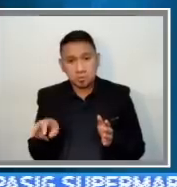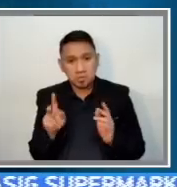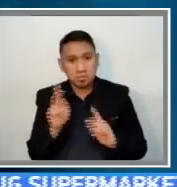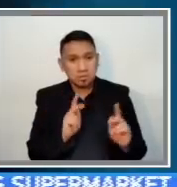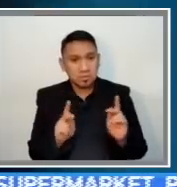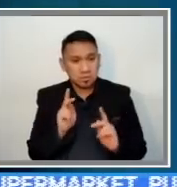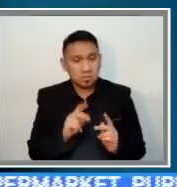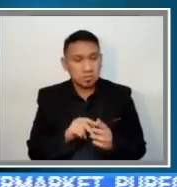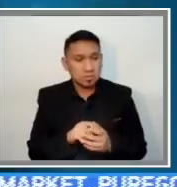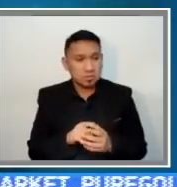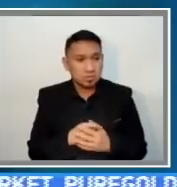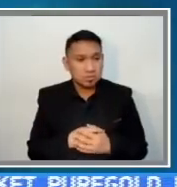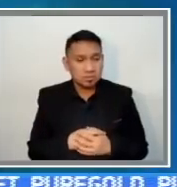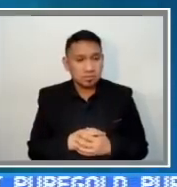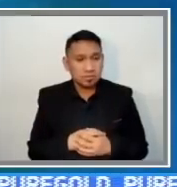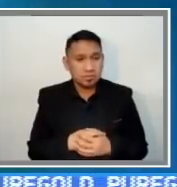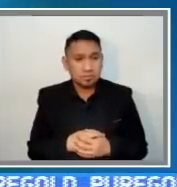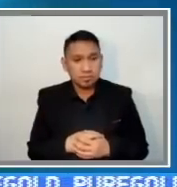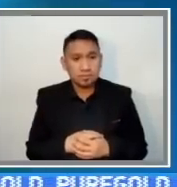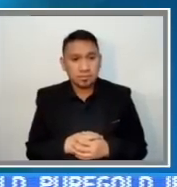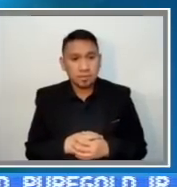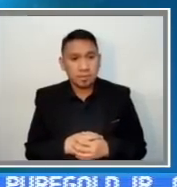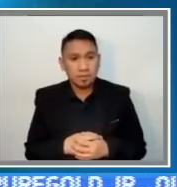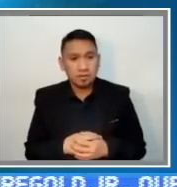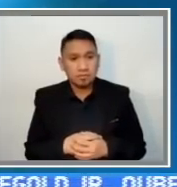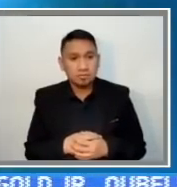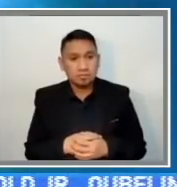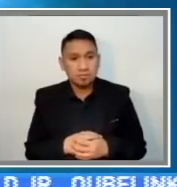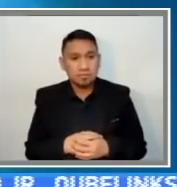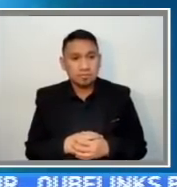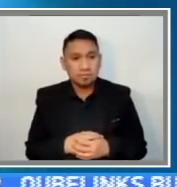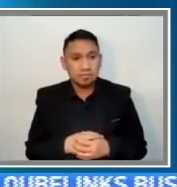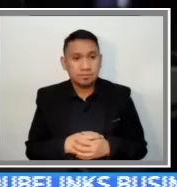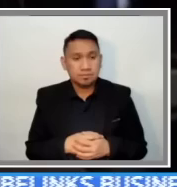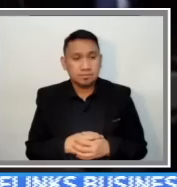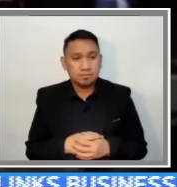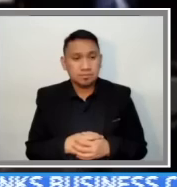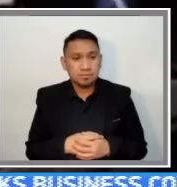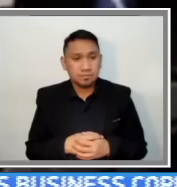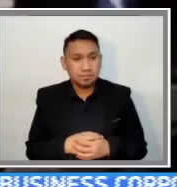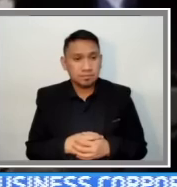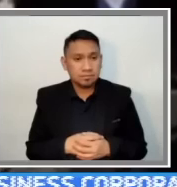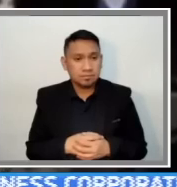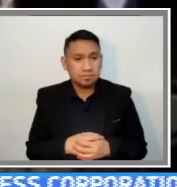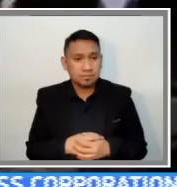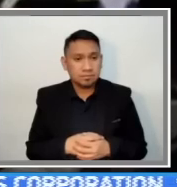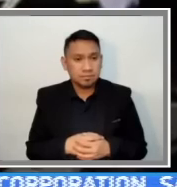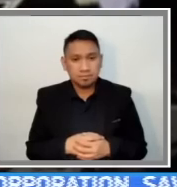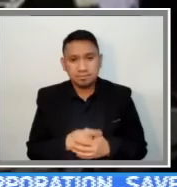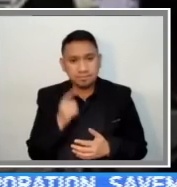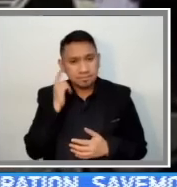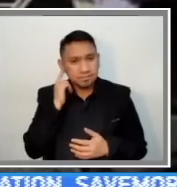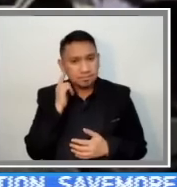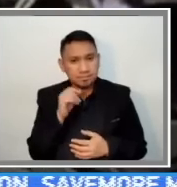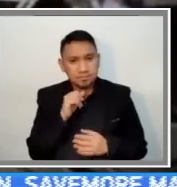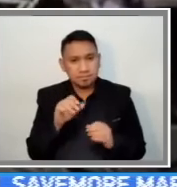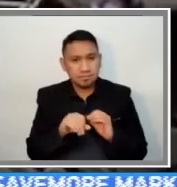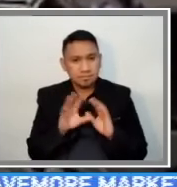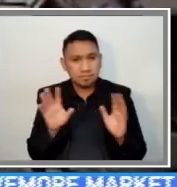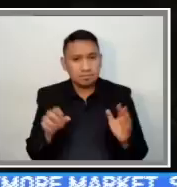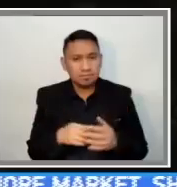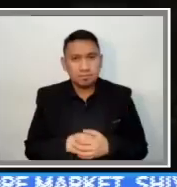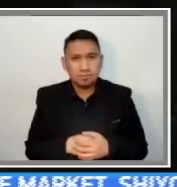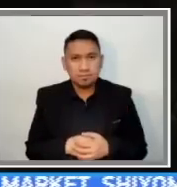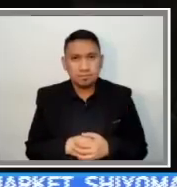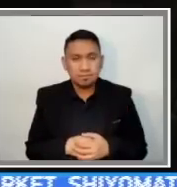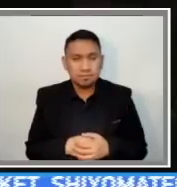ng Haji Mua ng Balokpan. Bale, guro naman yung kapiloto ng kasagsagan ng sunog po. May